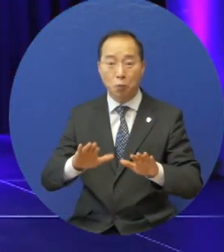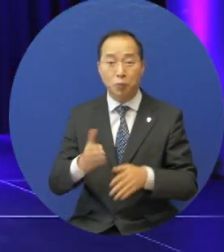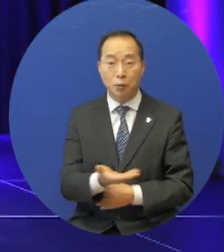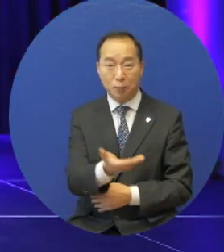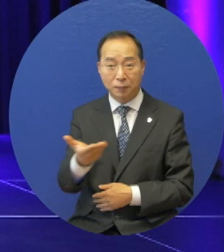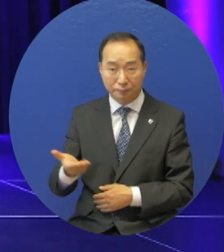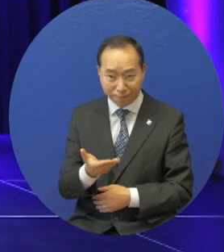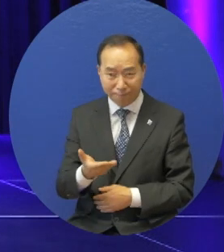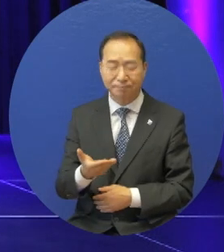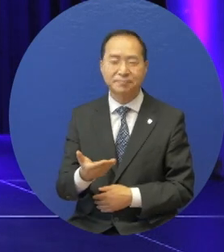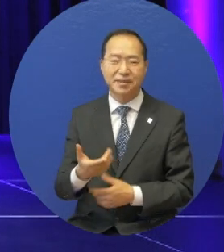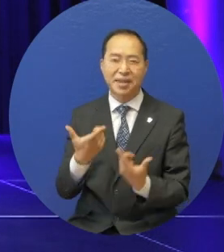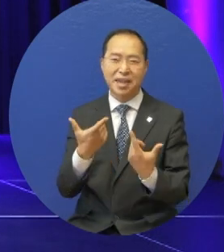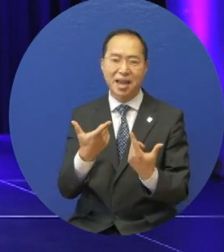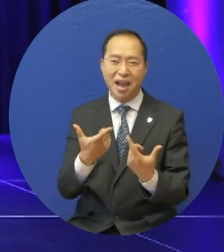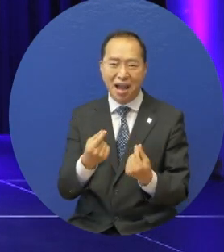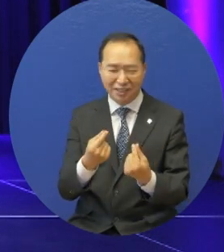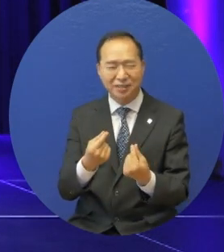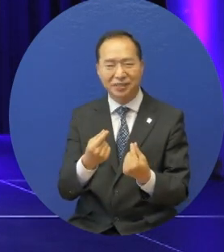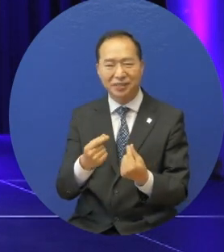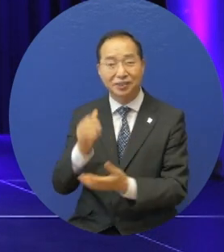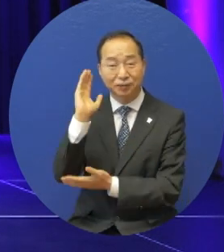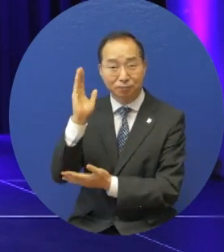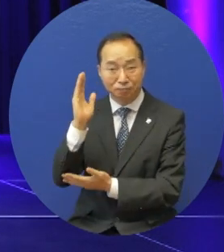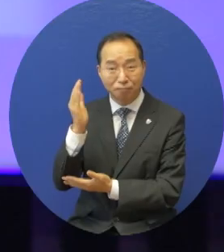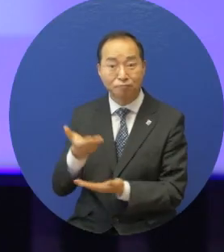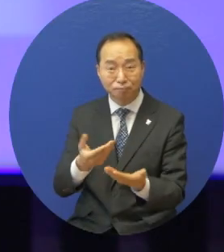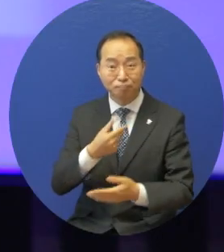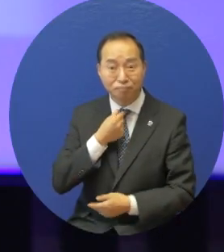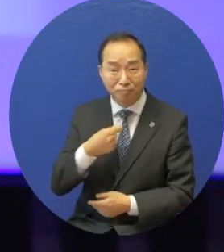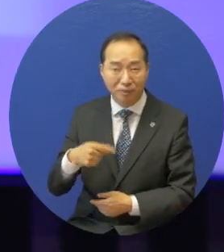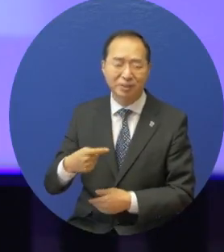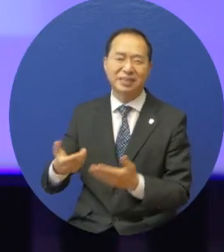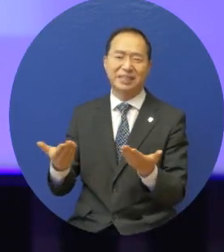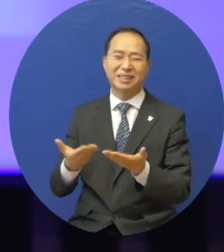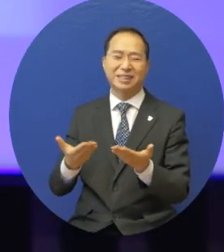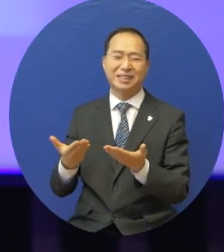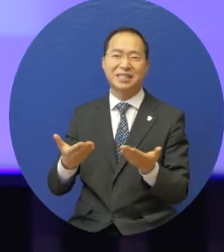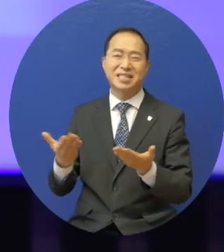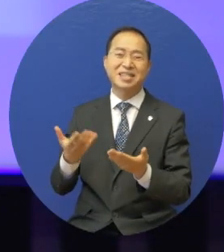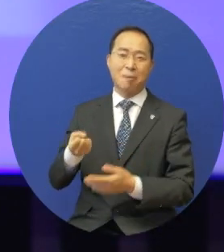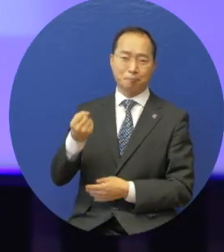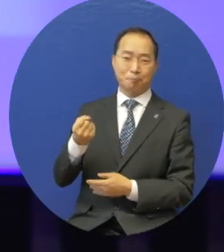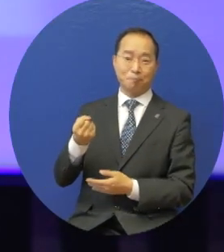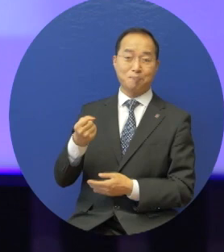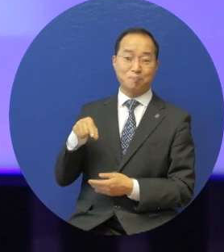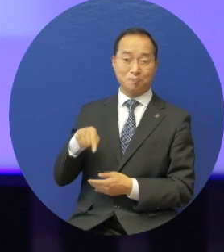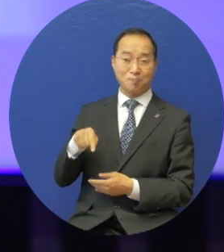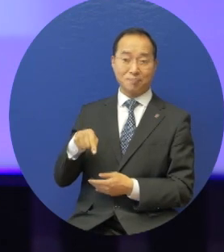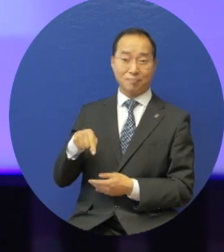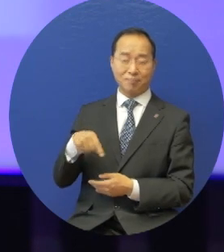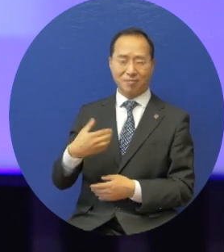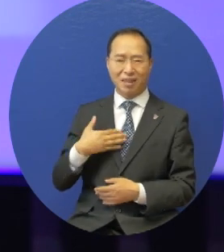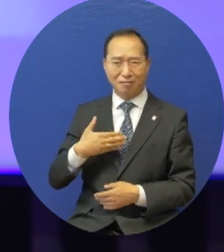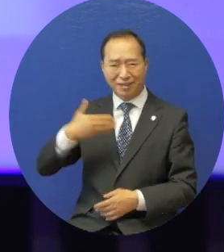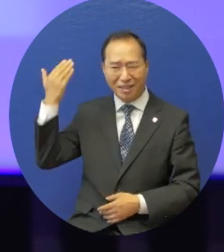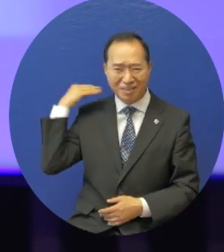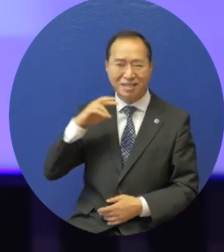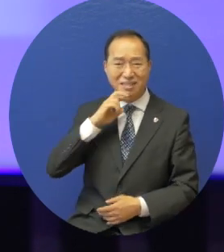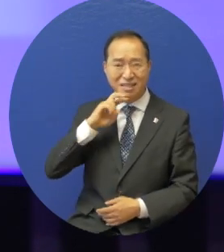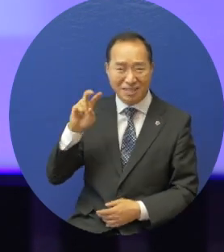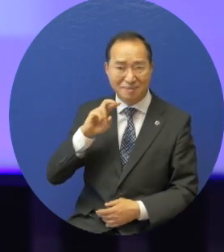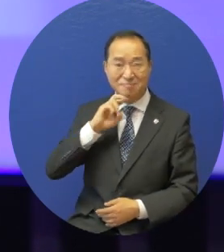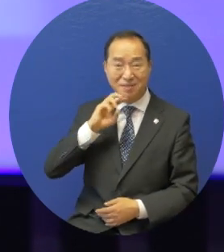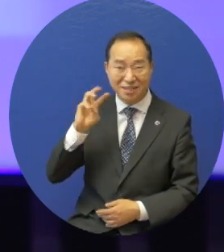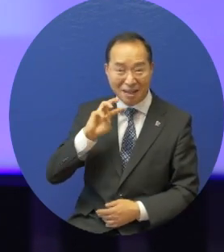오늘 여러분들과 제가 소통을 하려고 하는 것은 다른 게 아니라 직업입니다. 직업. 그러니까 저도 뭐 20대를 보냈고